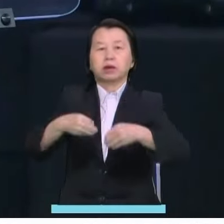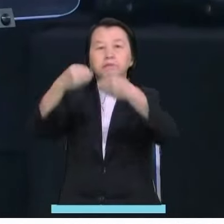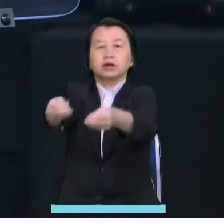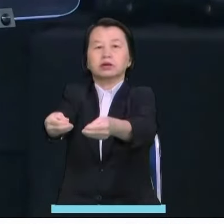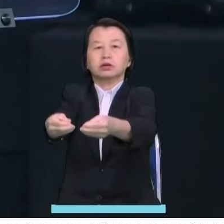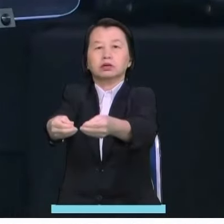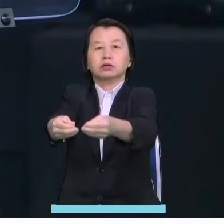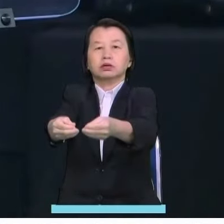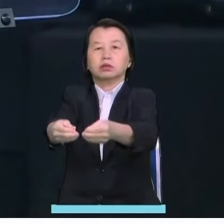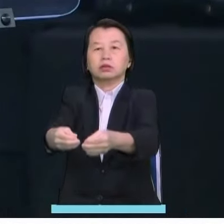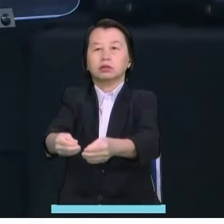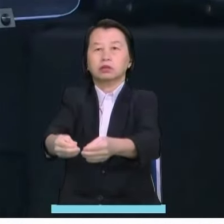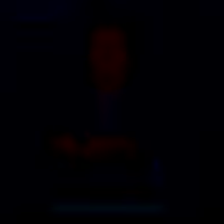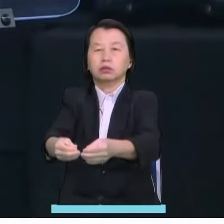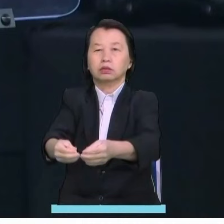diberikan